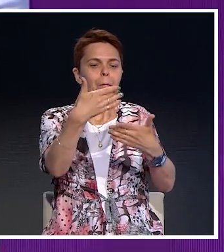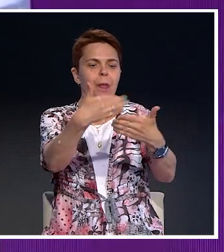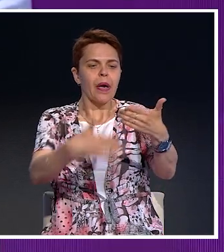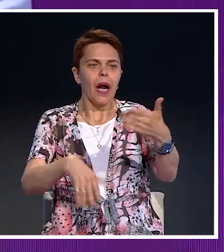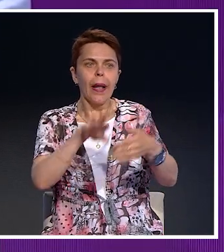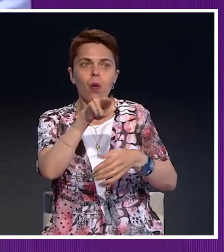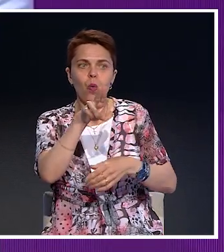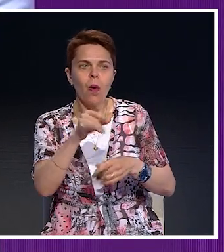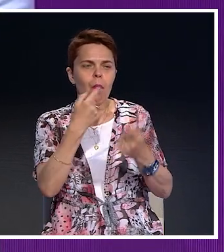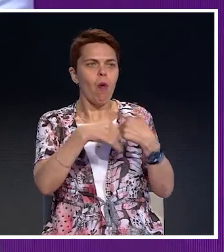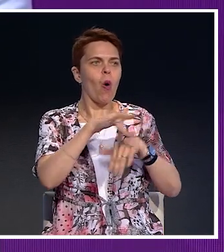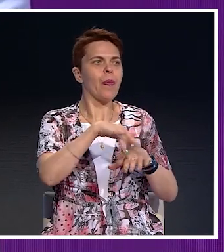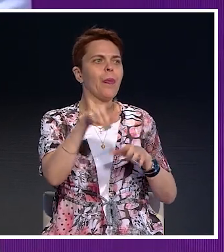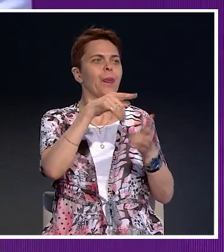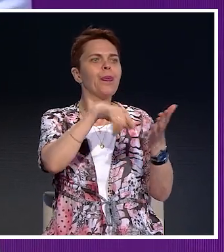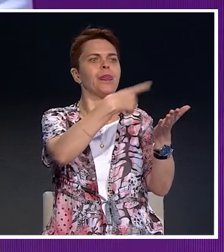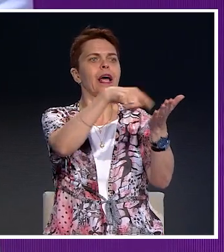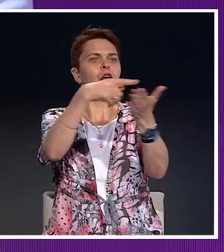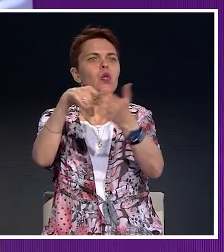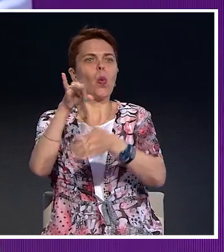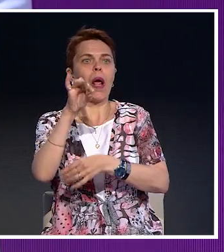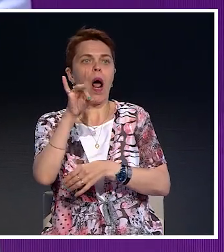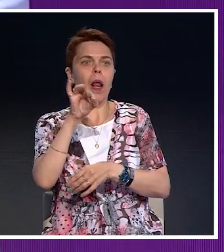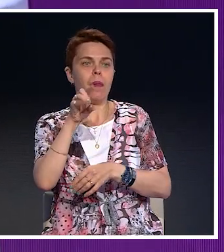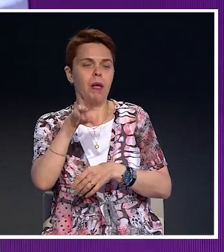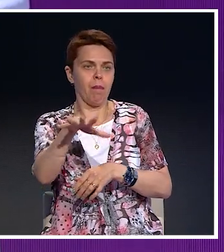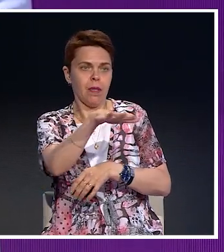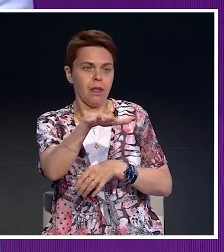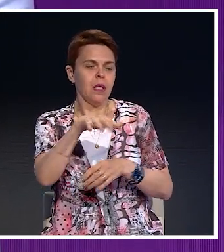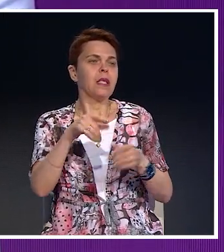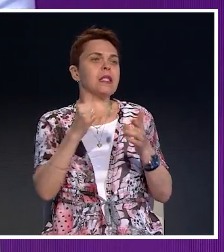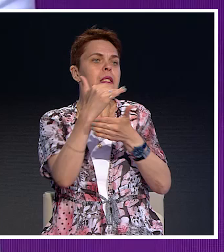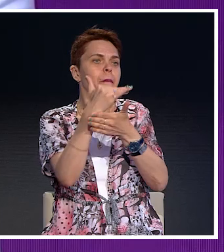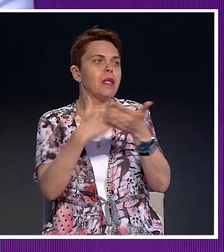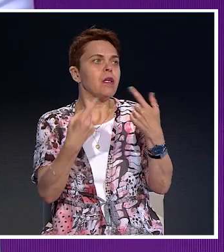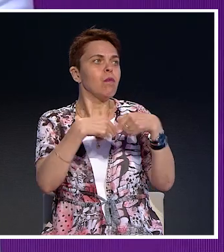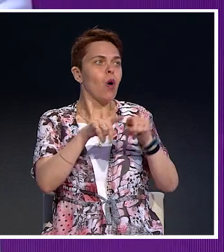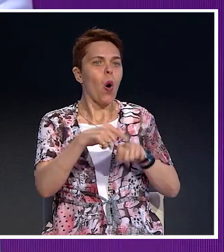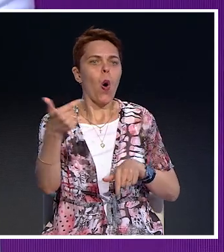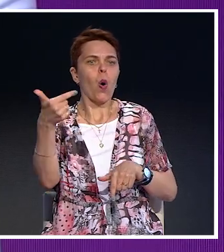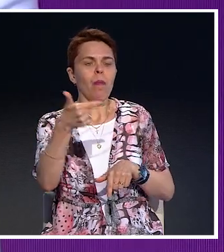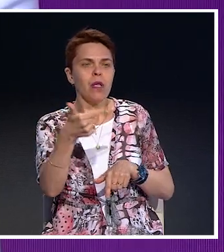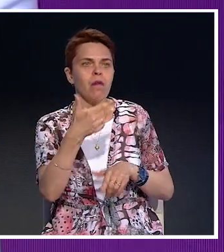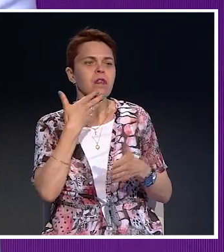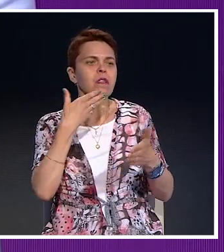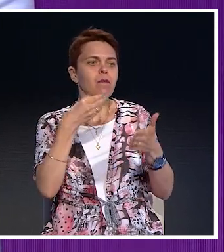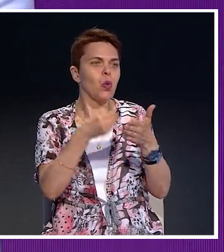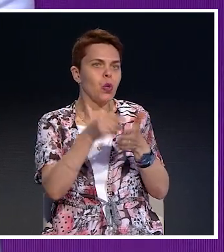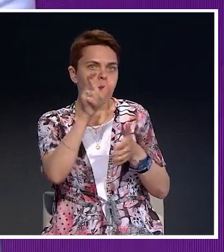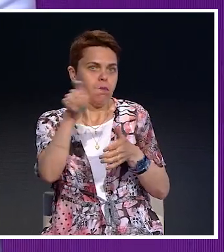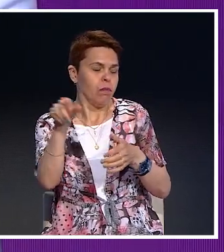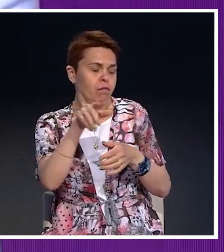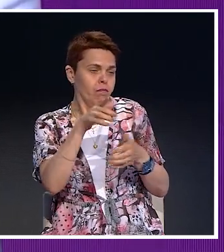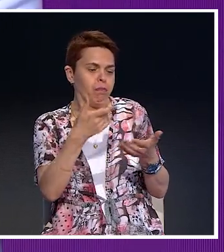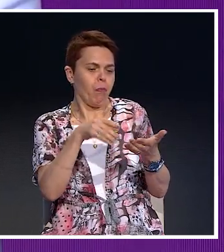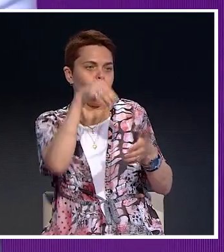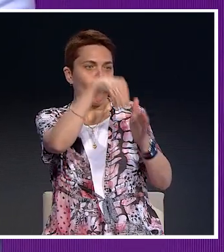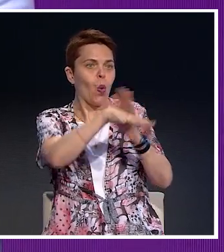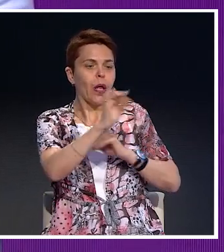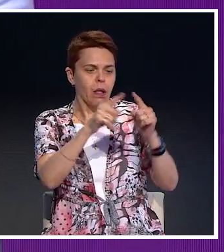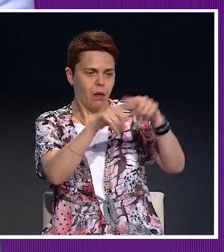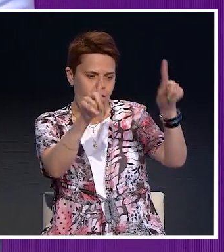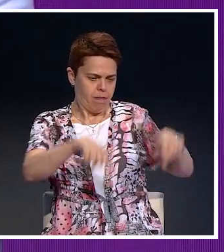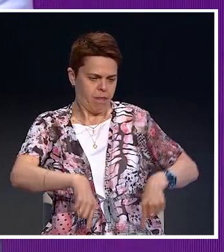по територіальним спискам має теж бути збережена ця пропорція, тому що громадяни в своєму бюлетні будуть бачити